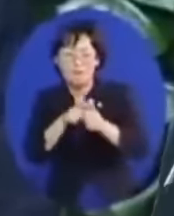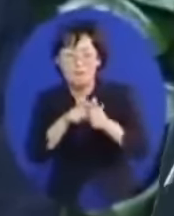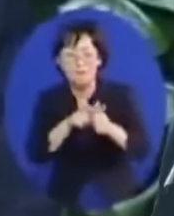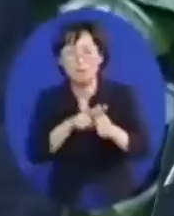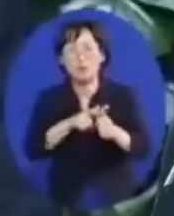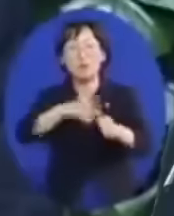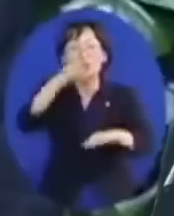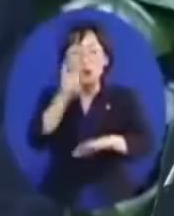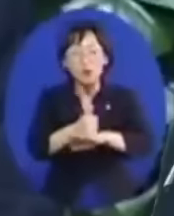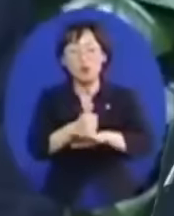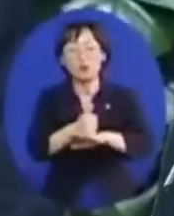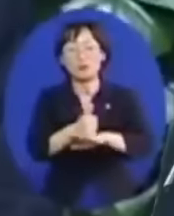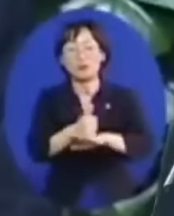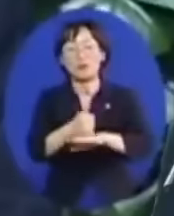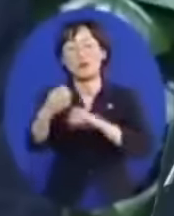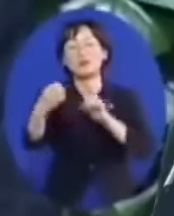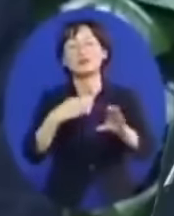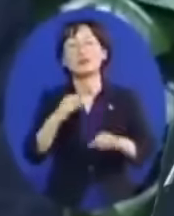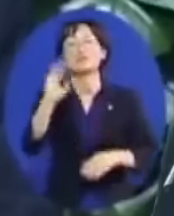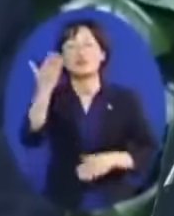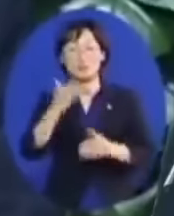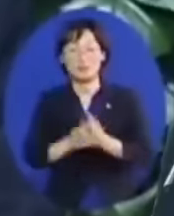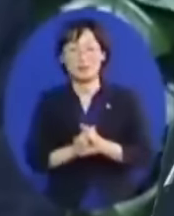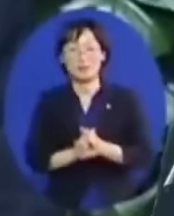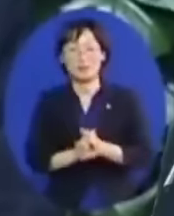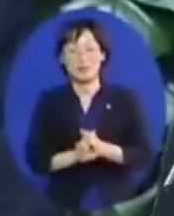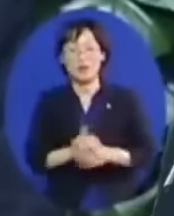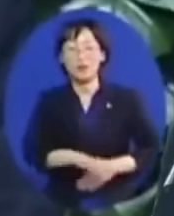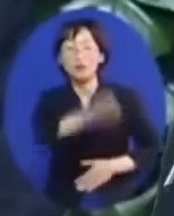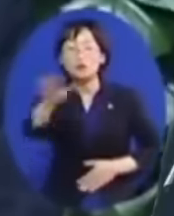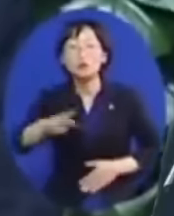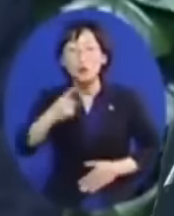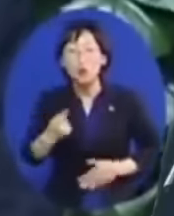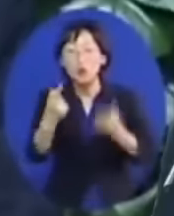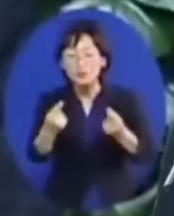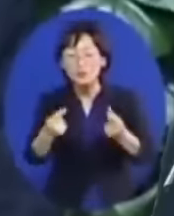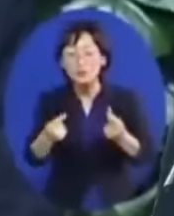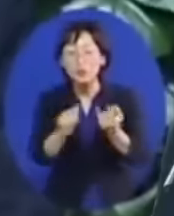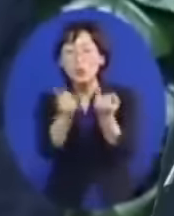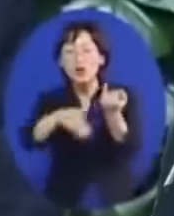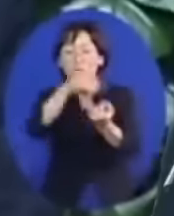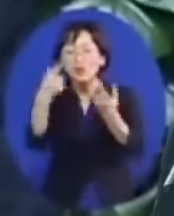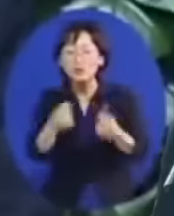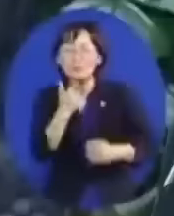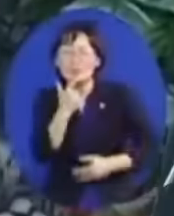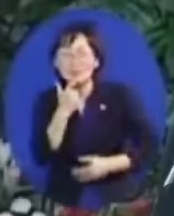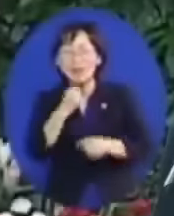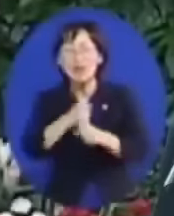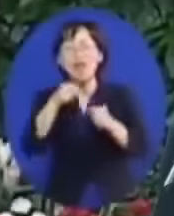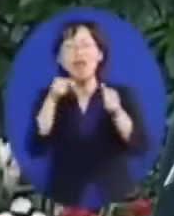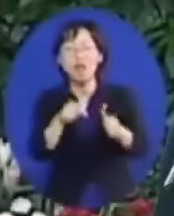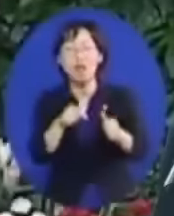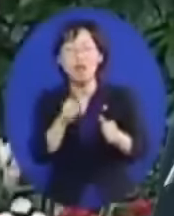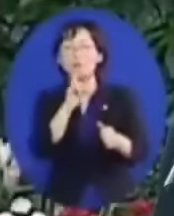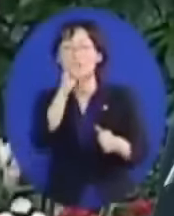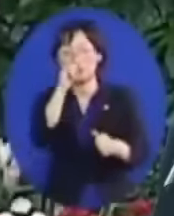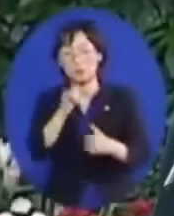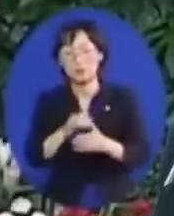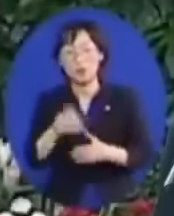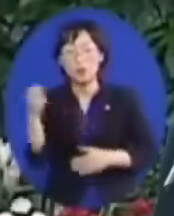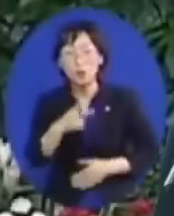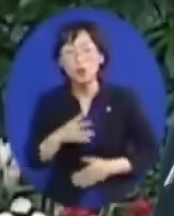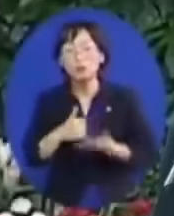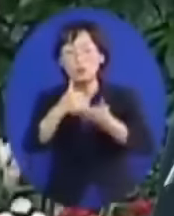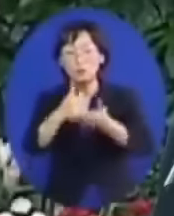그 결과로 응답이 온 것입니다. 우리도 과부와 같이 끈질기게 기도하라고 주님께서 격려하는 것입니다. 또한